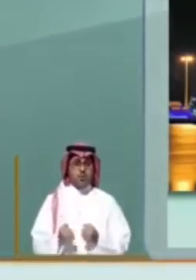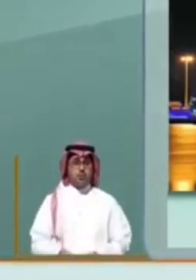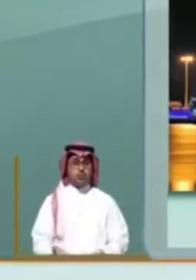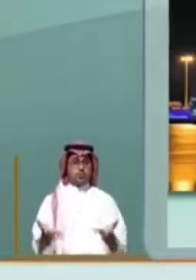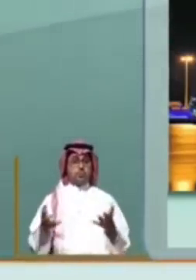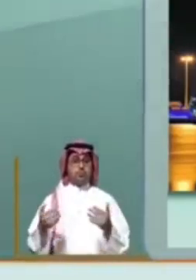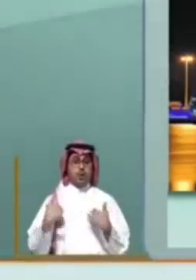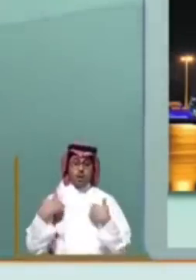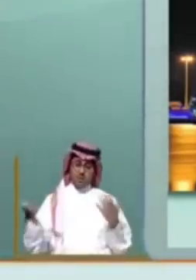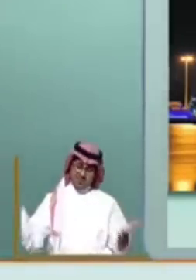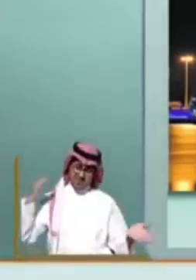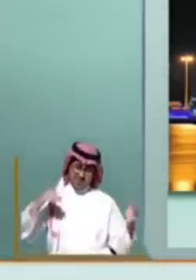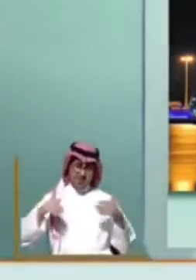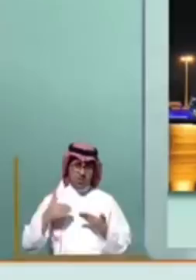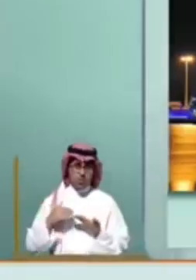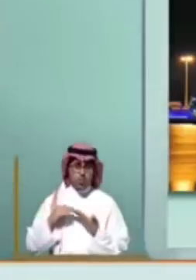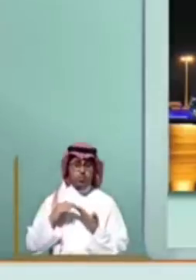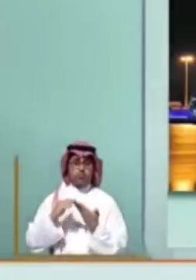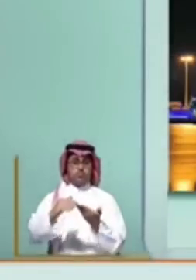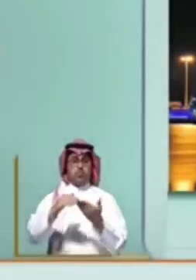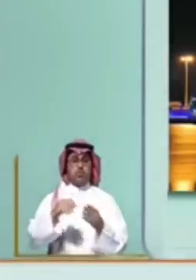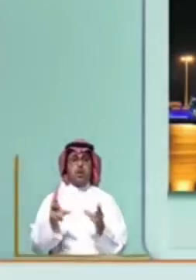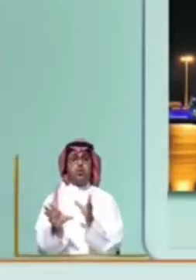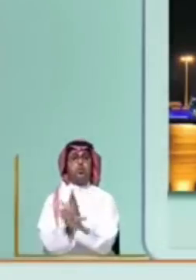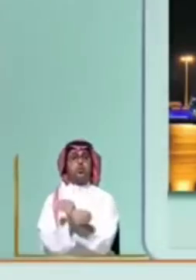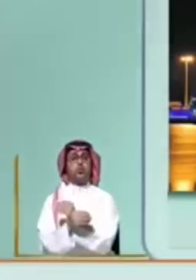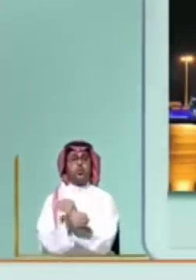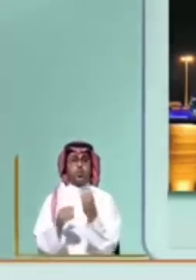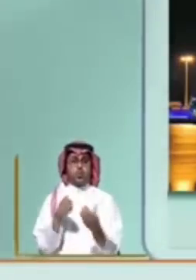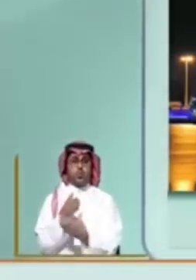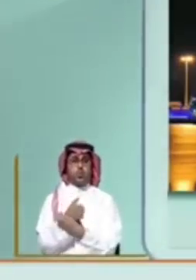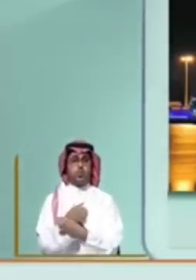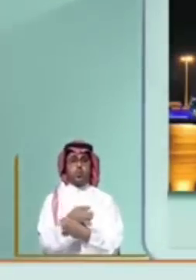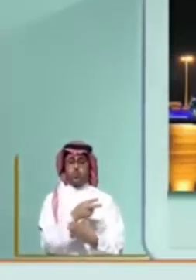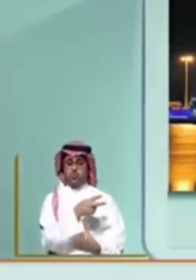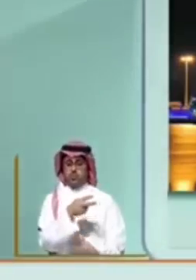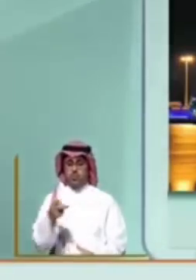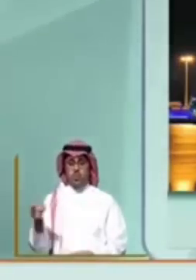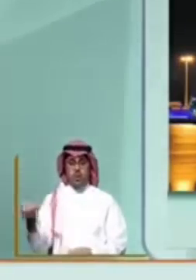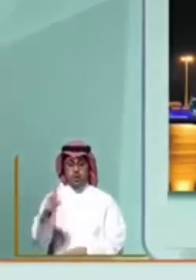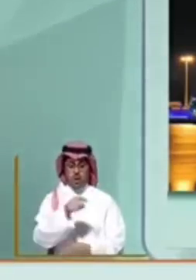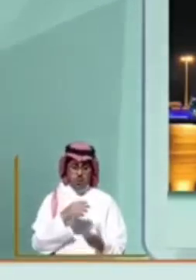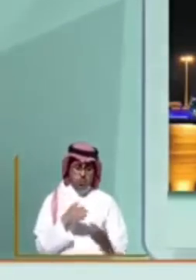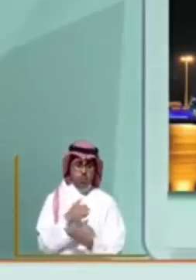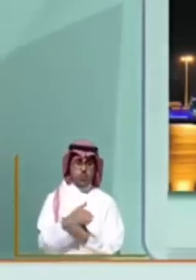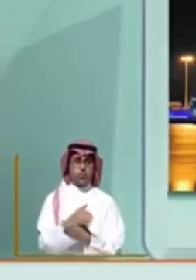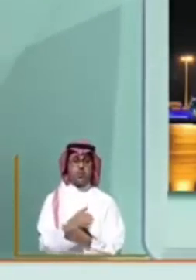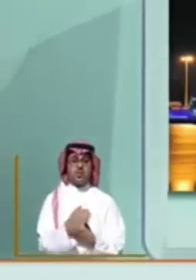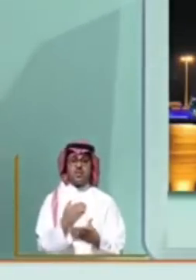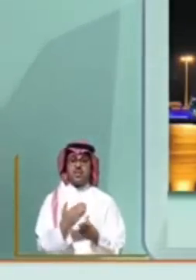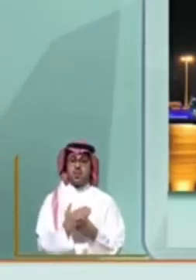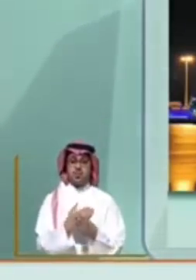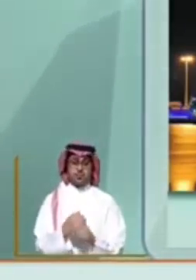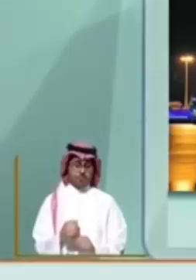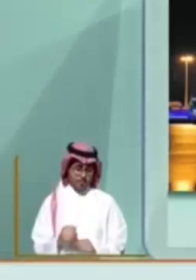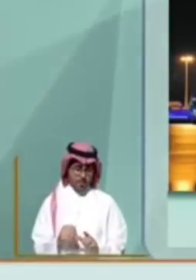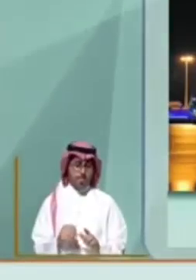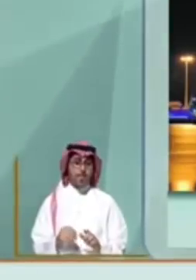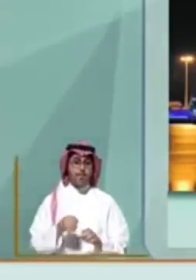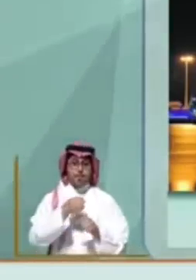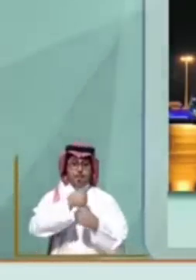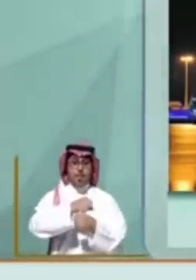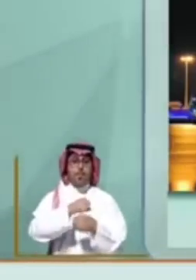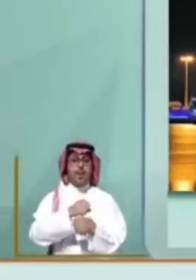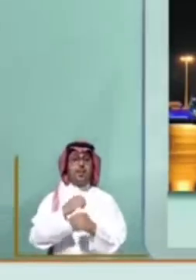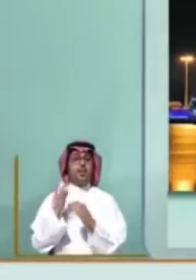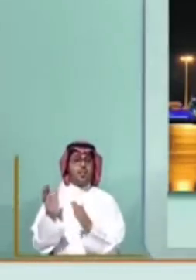بالإضافة إلى إطلاق العديد من المبادرات لمواجهة هذا الفيروس. دعني أوضح جانب أخي الكريم، أمانة المنطقة